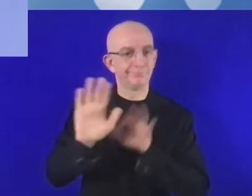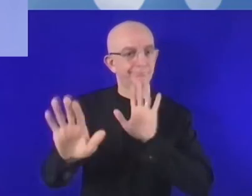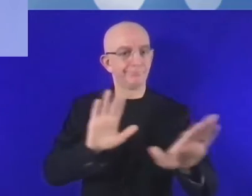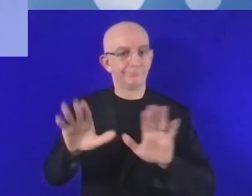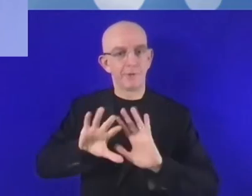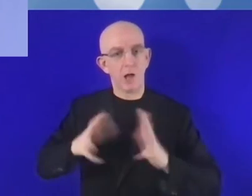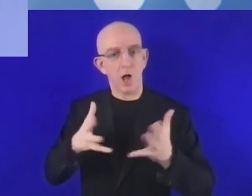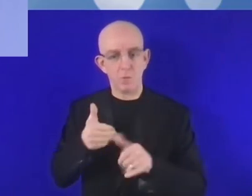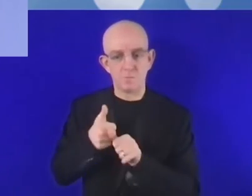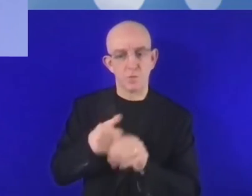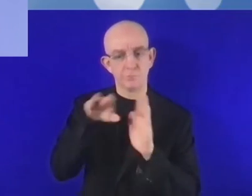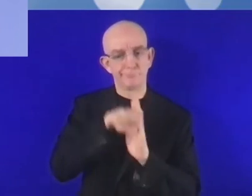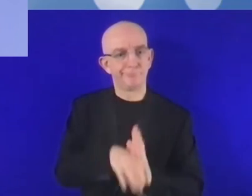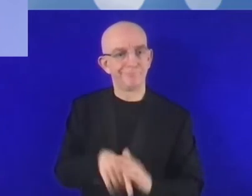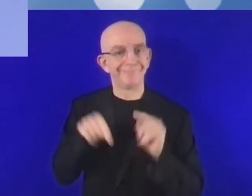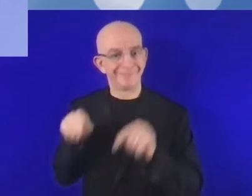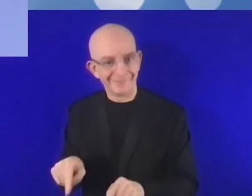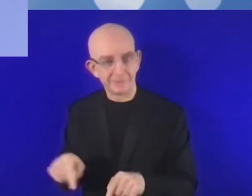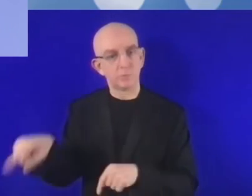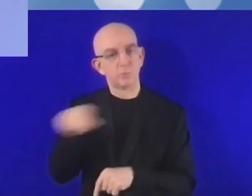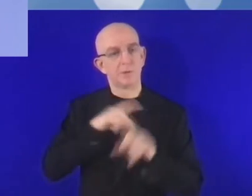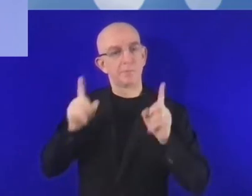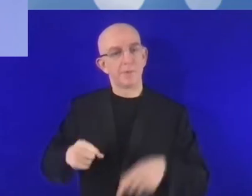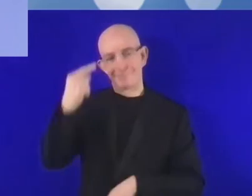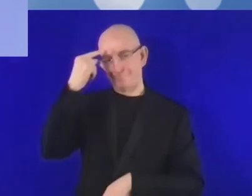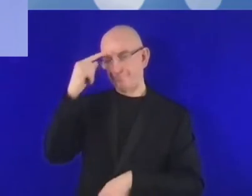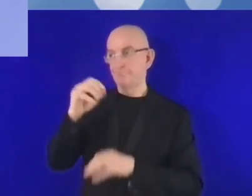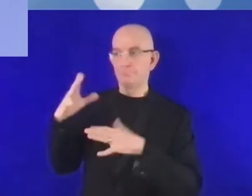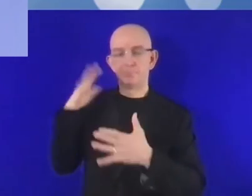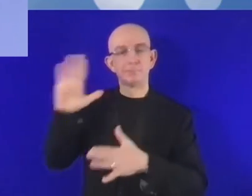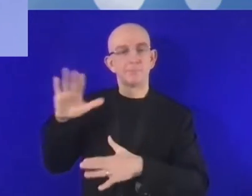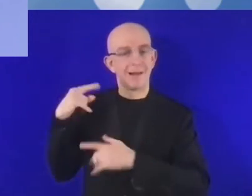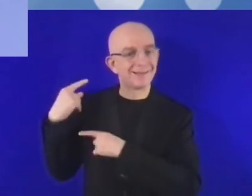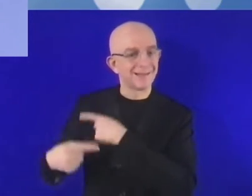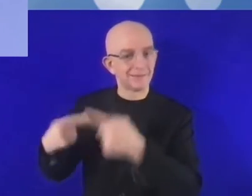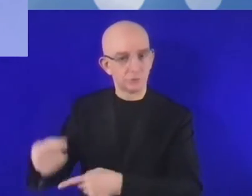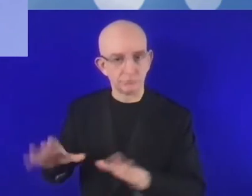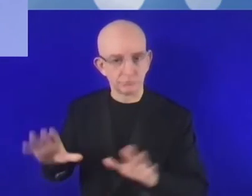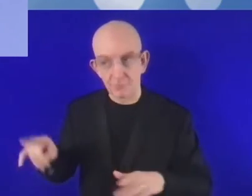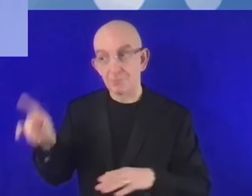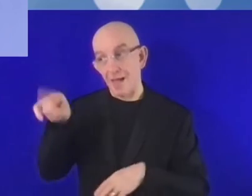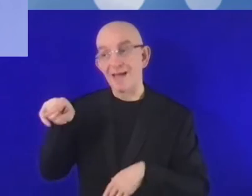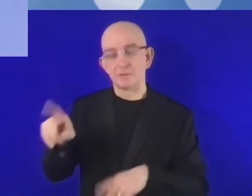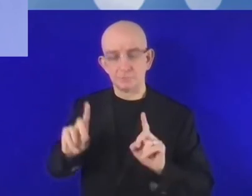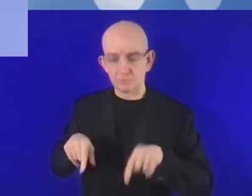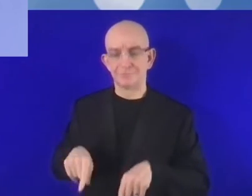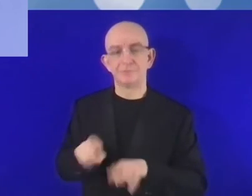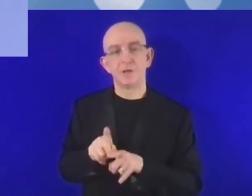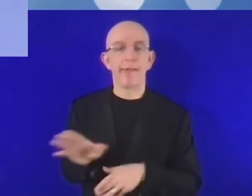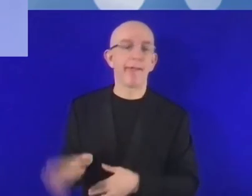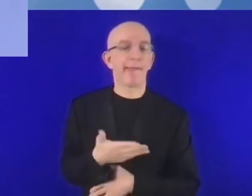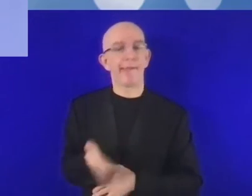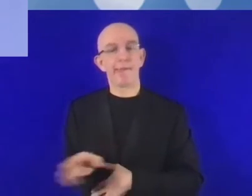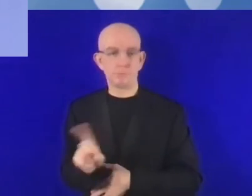частности, госадминистрация. Данные собираются традиционным и цифровым образами, и данные